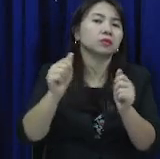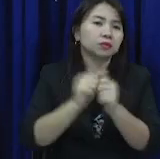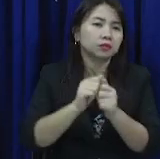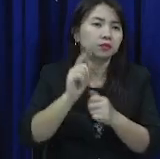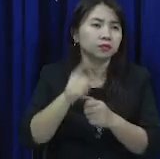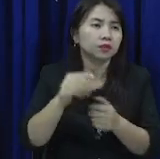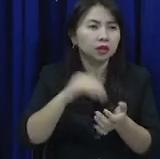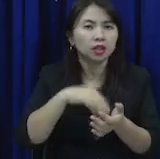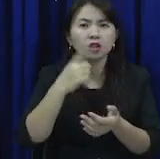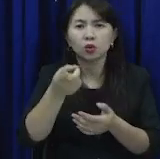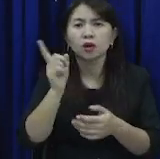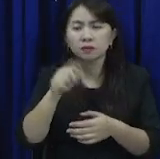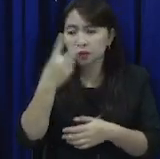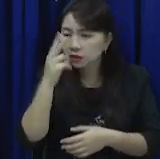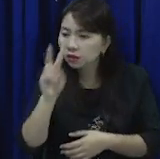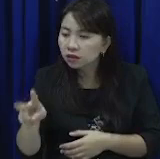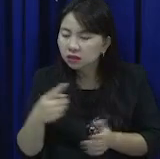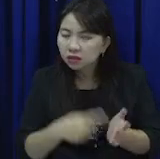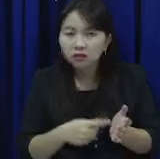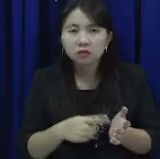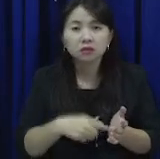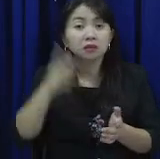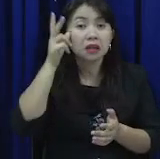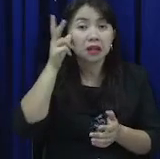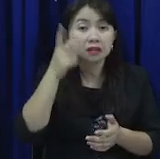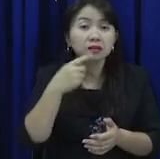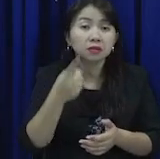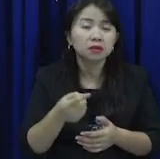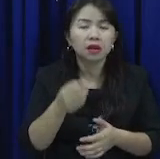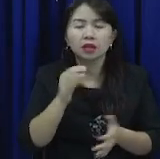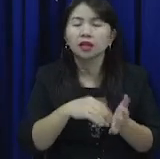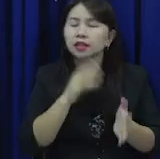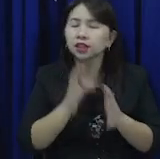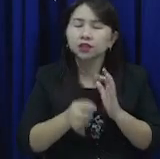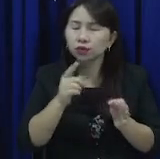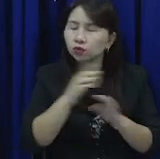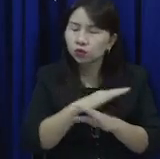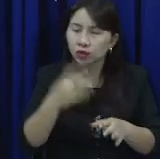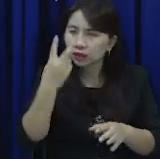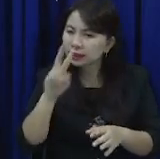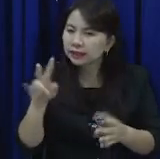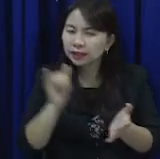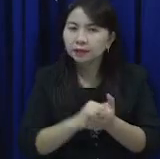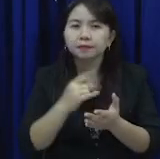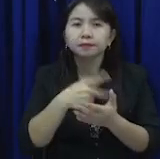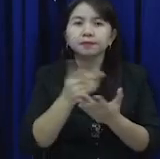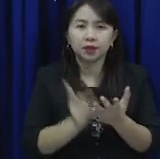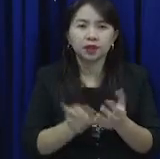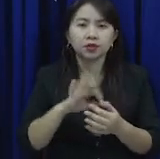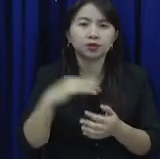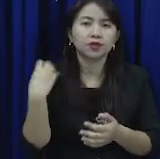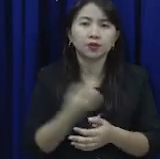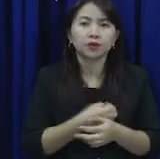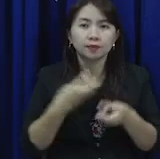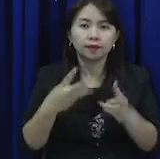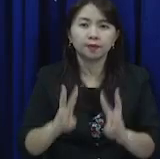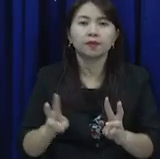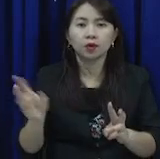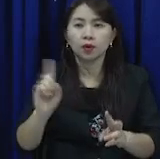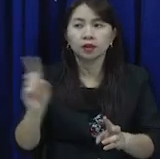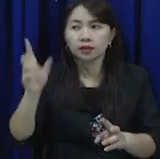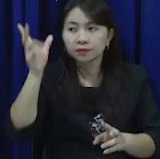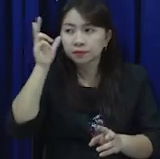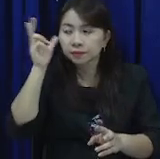got to see this ano mga young people kasi if you will not see this part ah ng ng pamamaraan ng